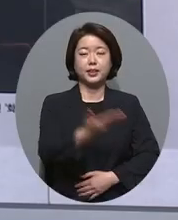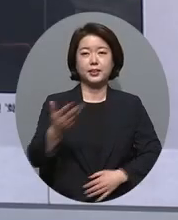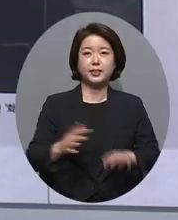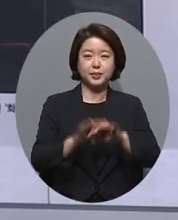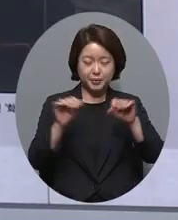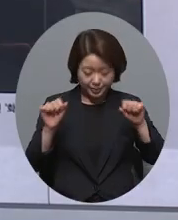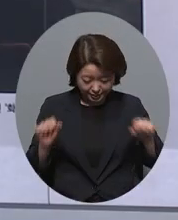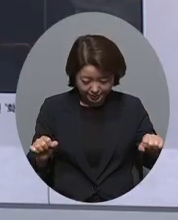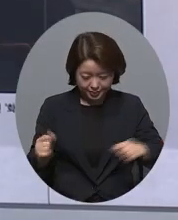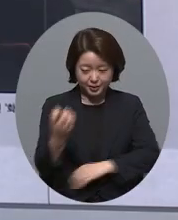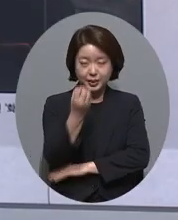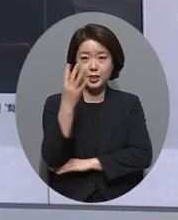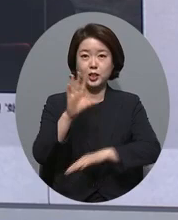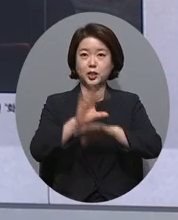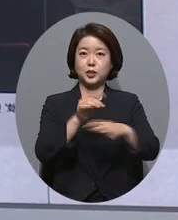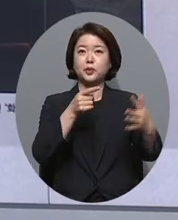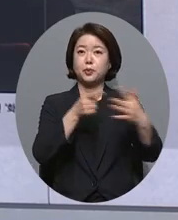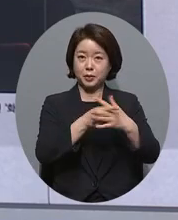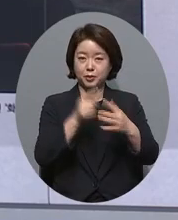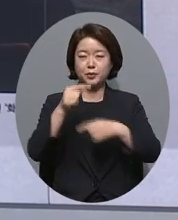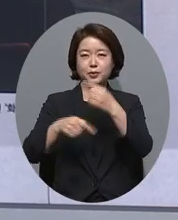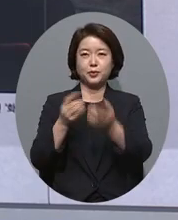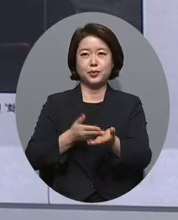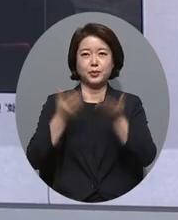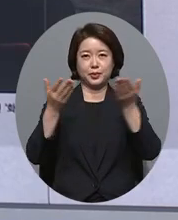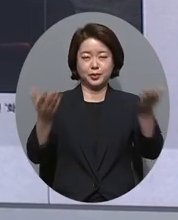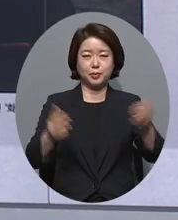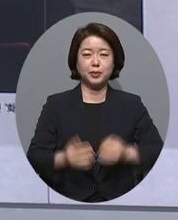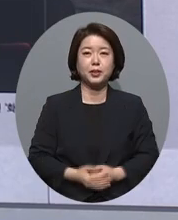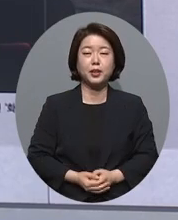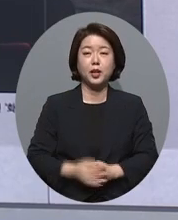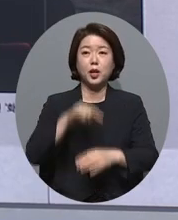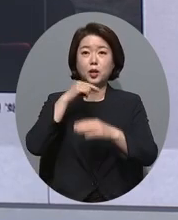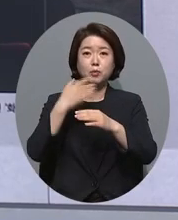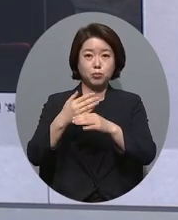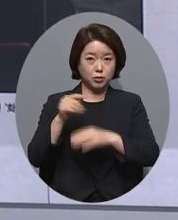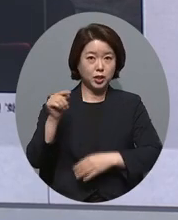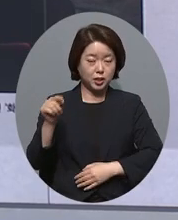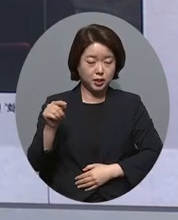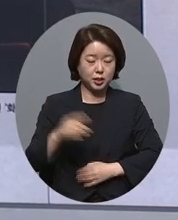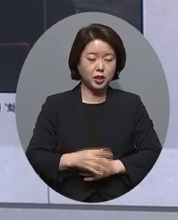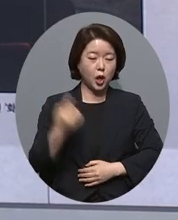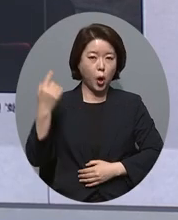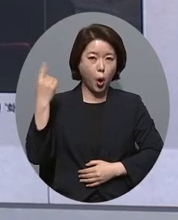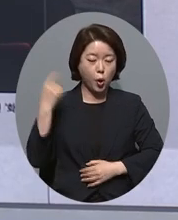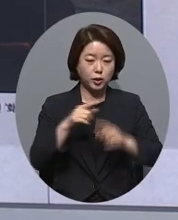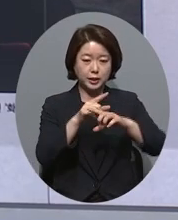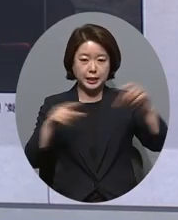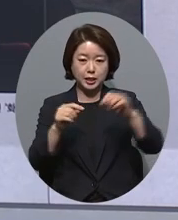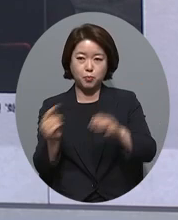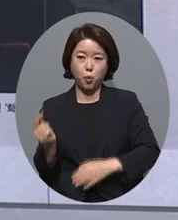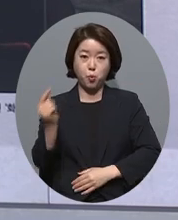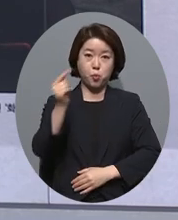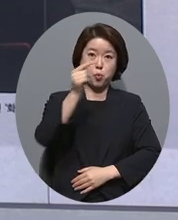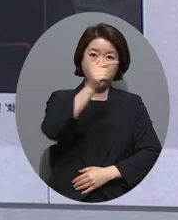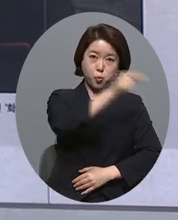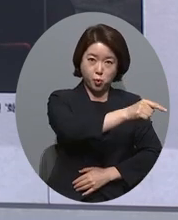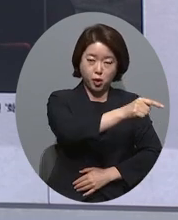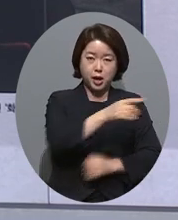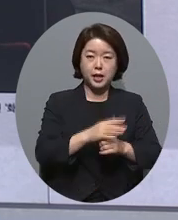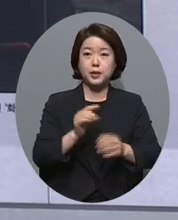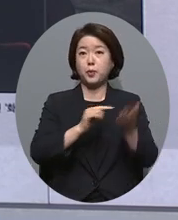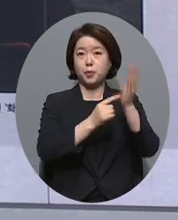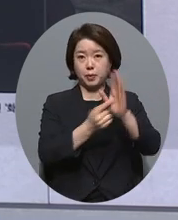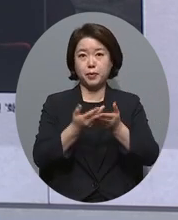시청자 여러분 안녕하십니까 신통방통 임태훈입니다 북한이 어제 아침 일본 상공을 넘어가는 중거리 탄도 미사일을 발사했다는 소식을